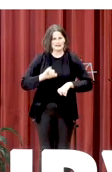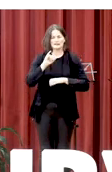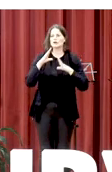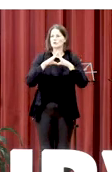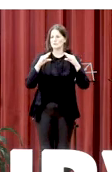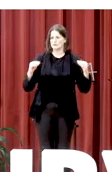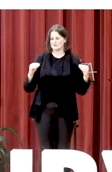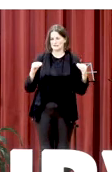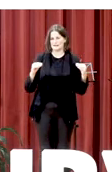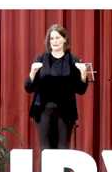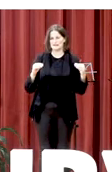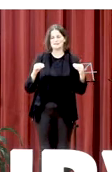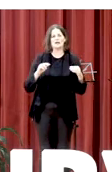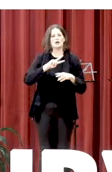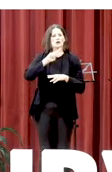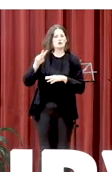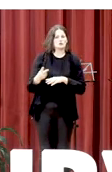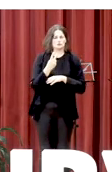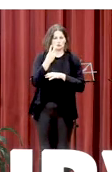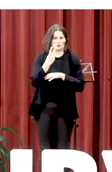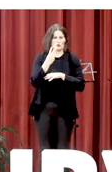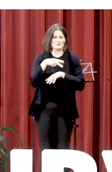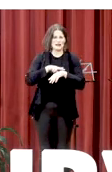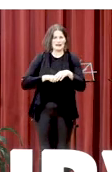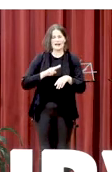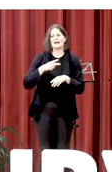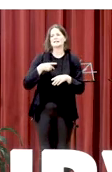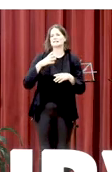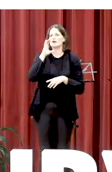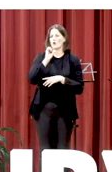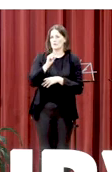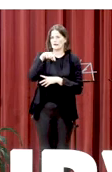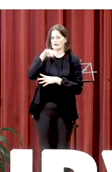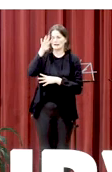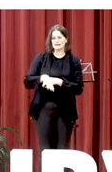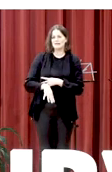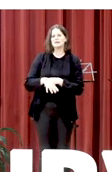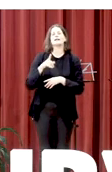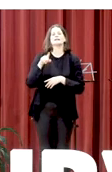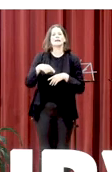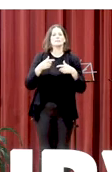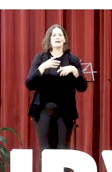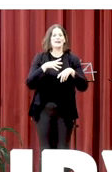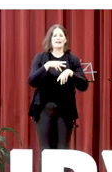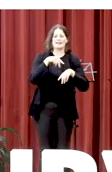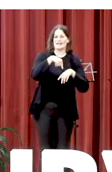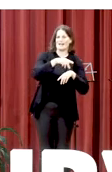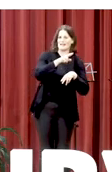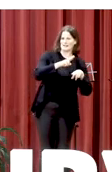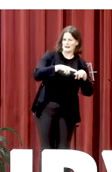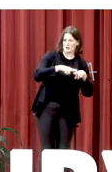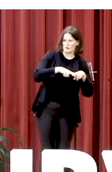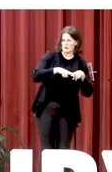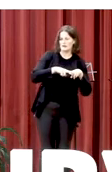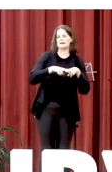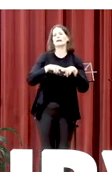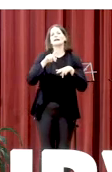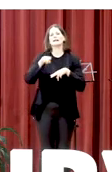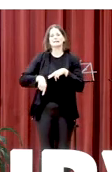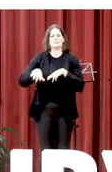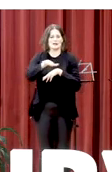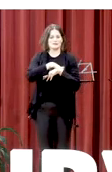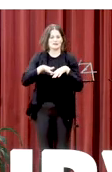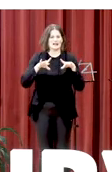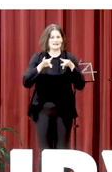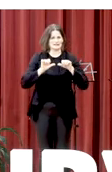Universitats, subdelegat del Govern de Catalunya, delegada territorial del Govern de Tarragona i delegat territorial a les Terres